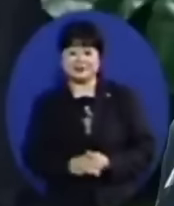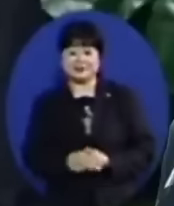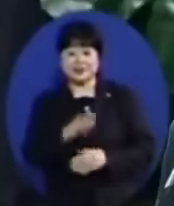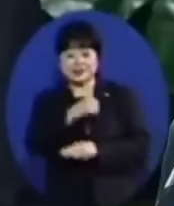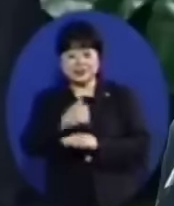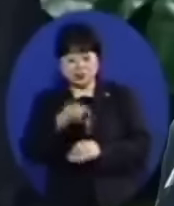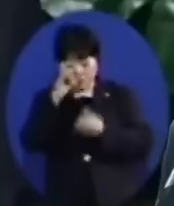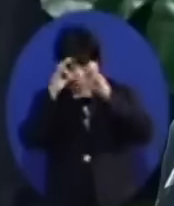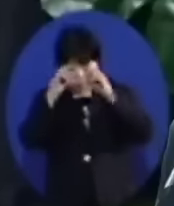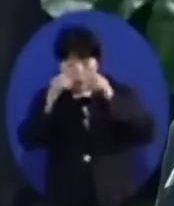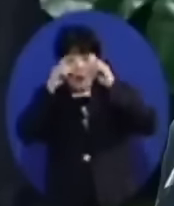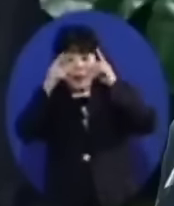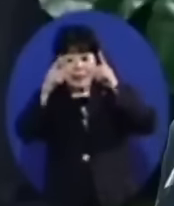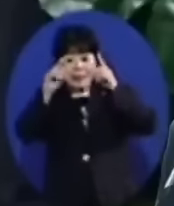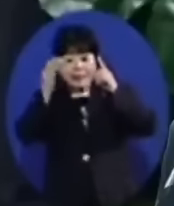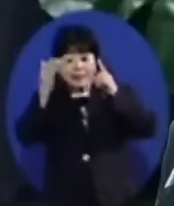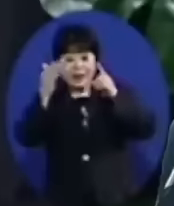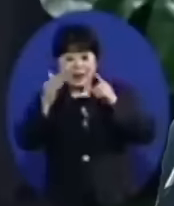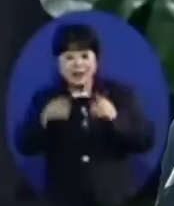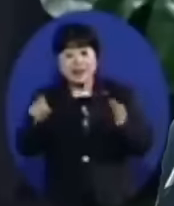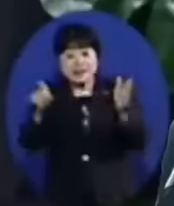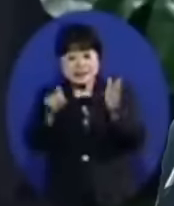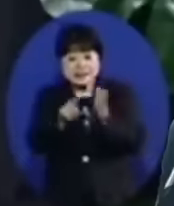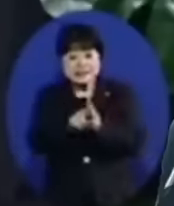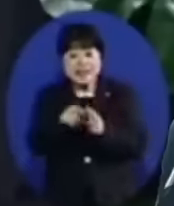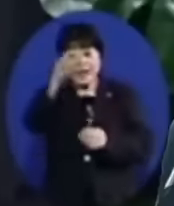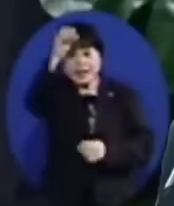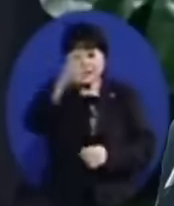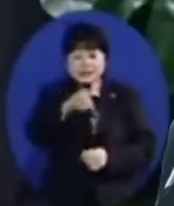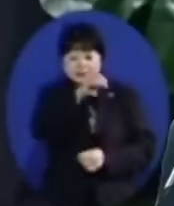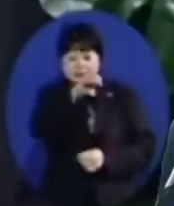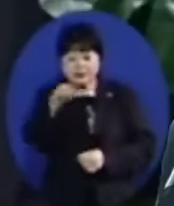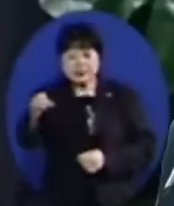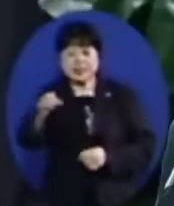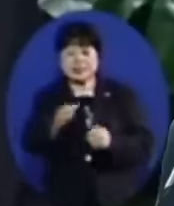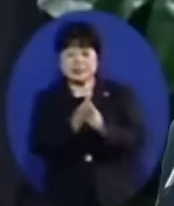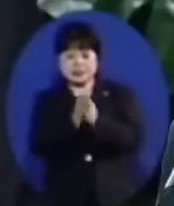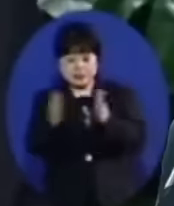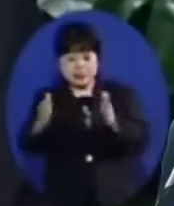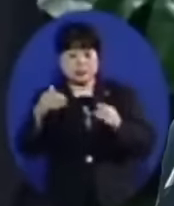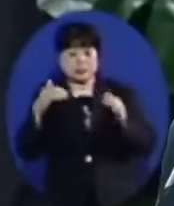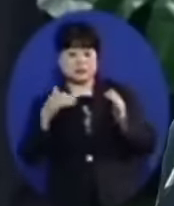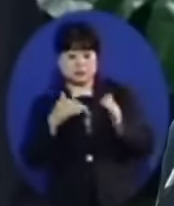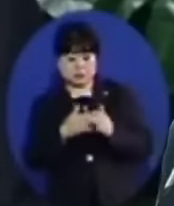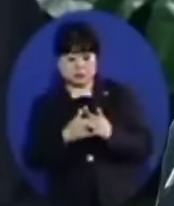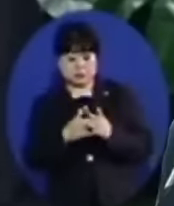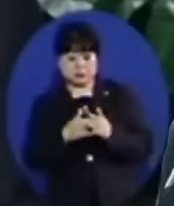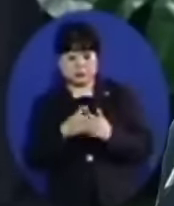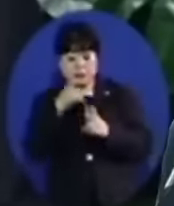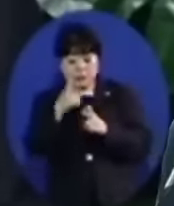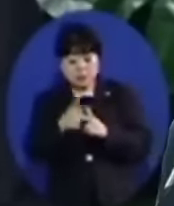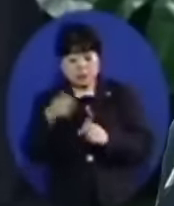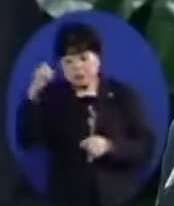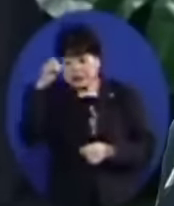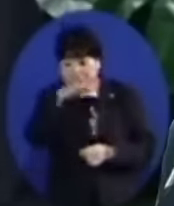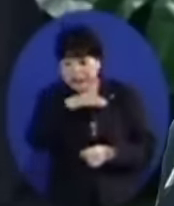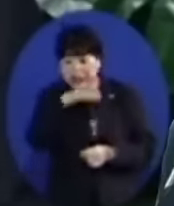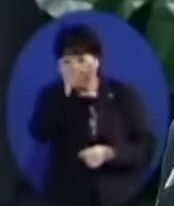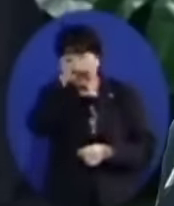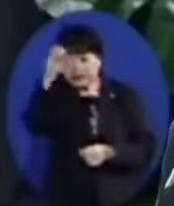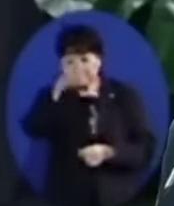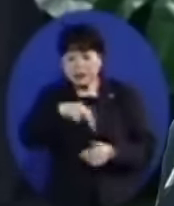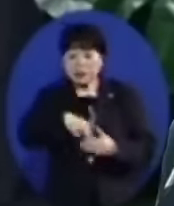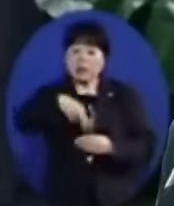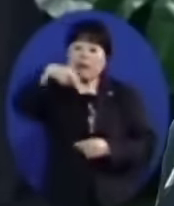그리스도를 보고 깨달아야 됩니다. 우리 신앙은 십자가에서 시작해서 십자가에서 끝납니다. 예수님이 그냥 십자가에